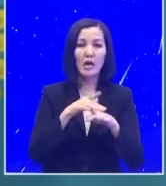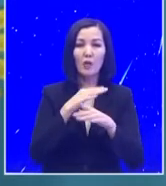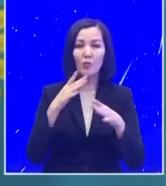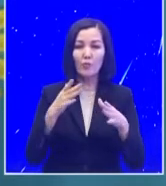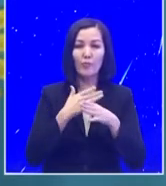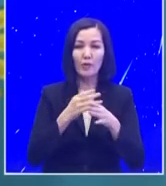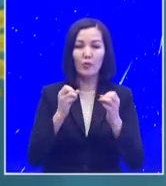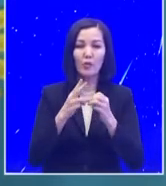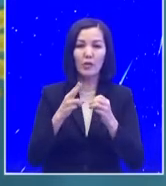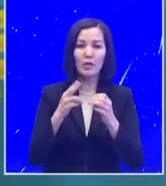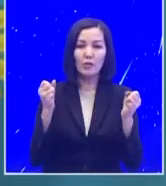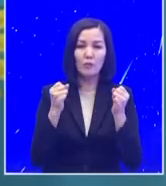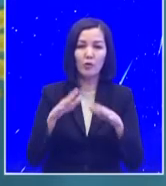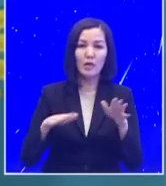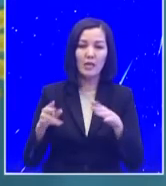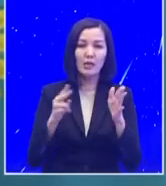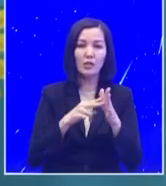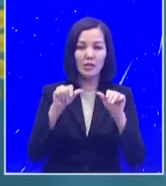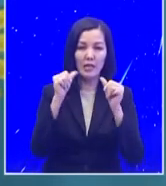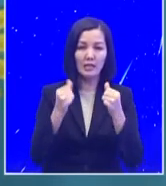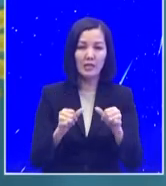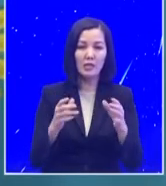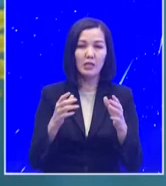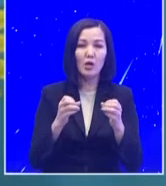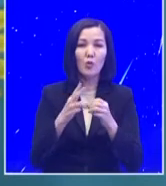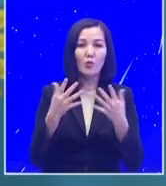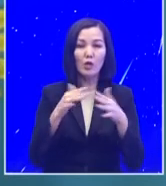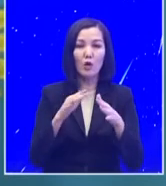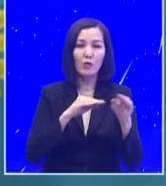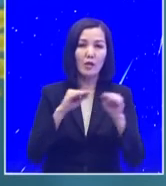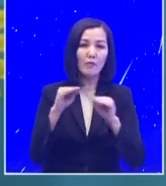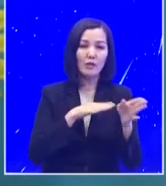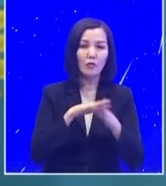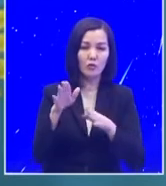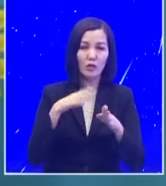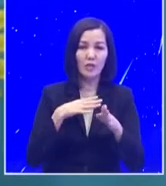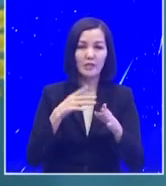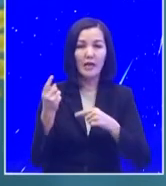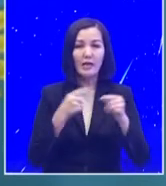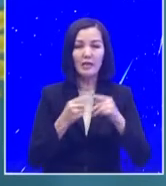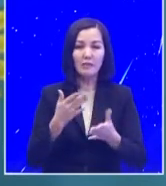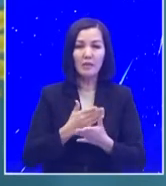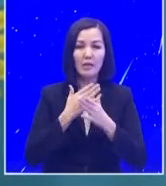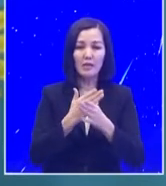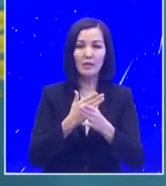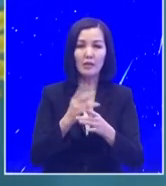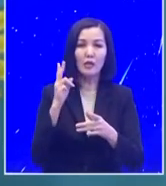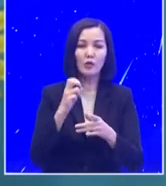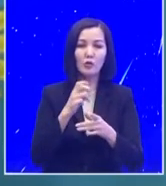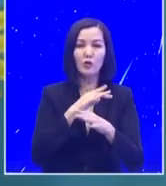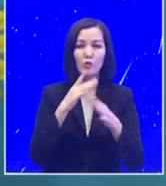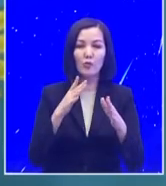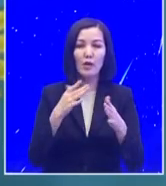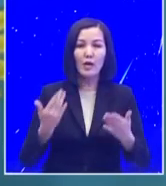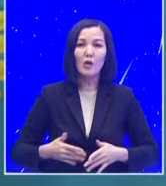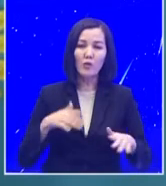12 спорттық алаң, 7 ескерткіш, 12 ауылдың абаттандырылуы жүзеге асты. Кәсіпкерлер көмегімен өңірде 200-ден аса